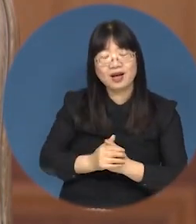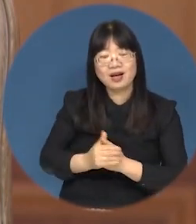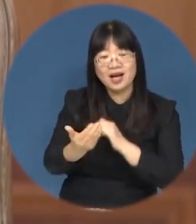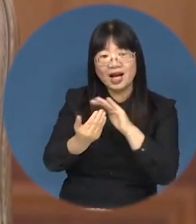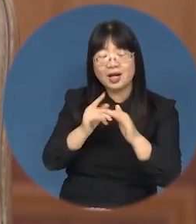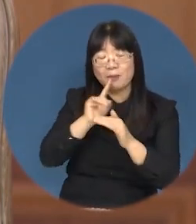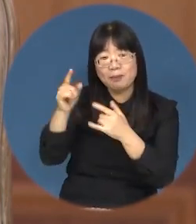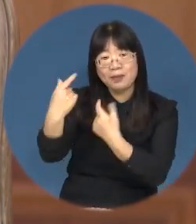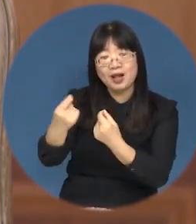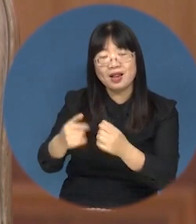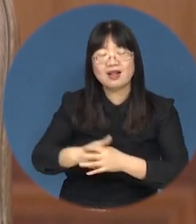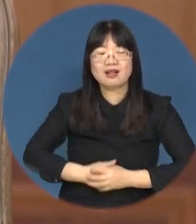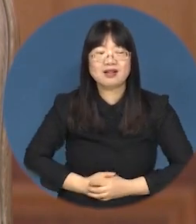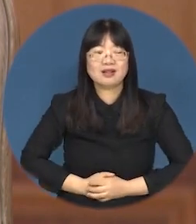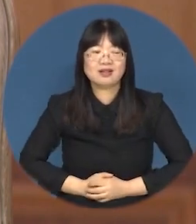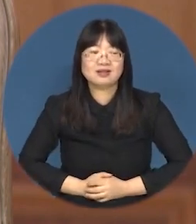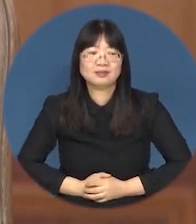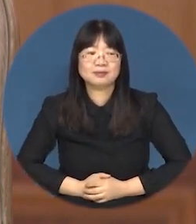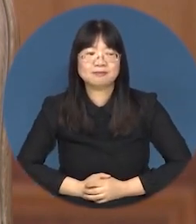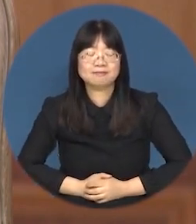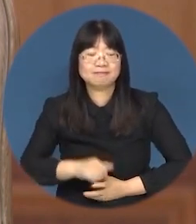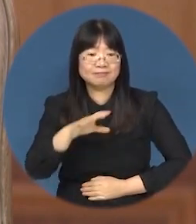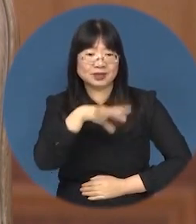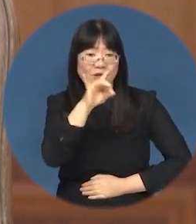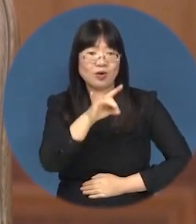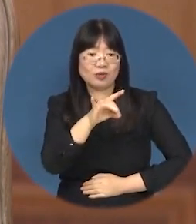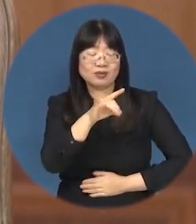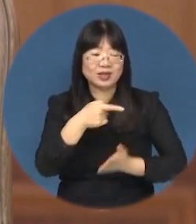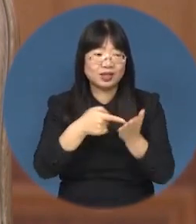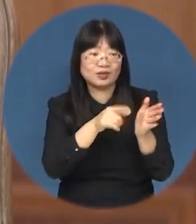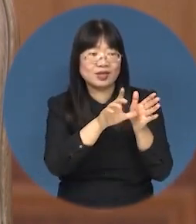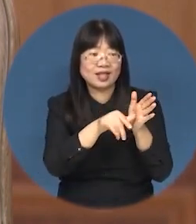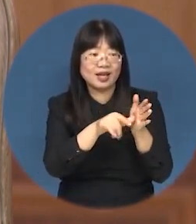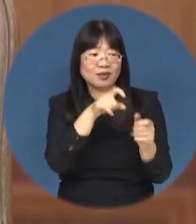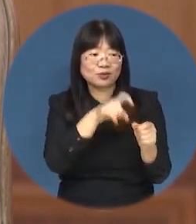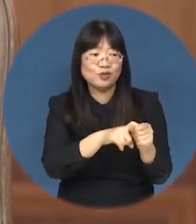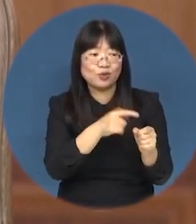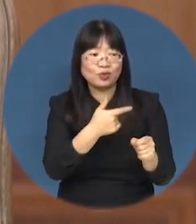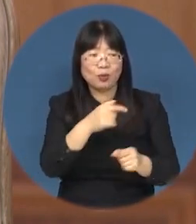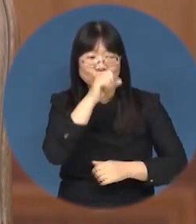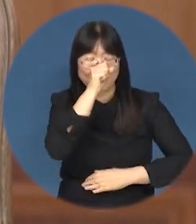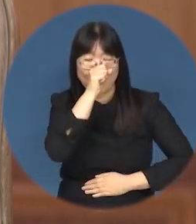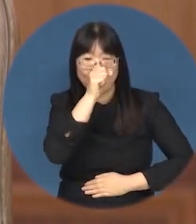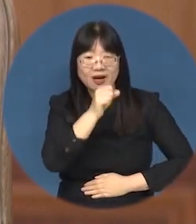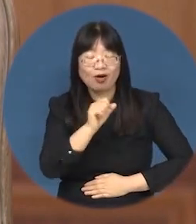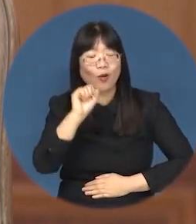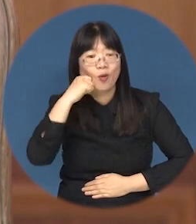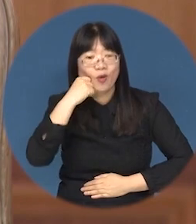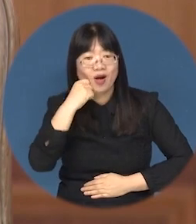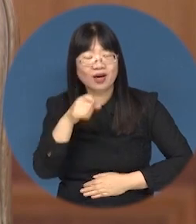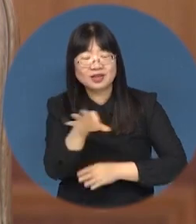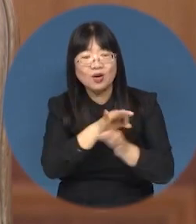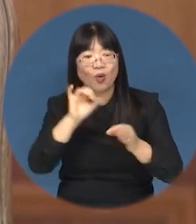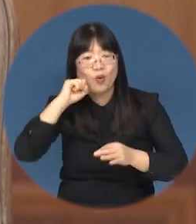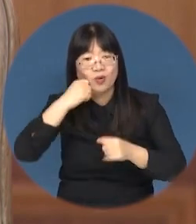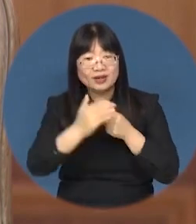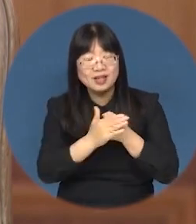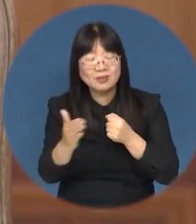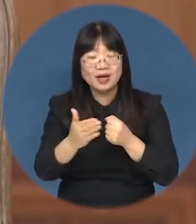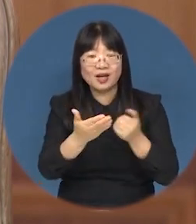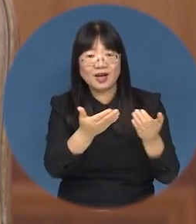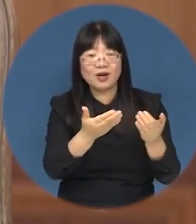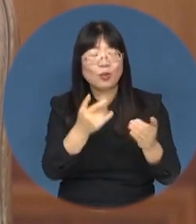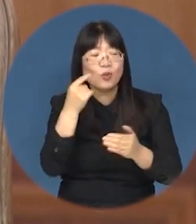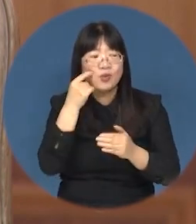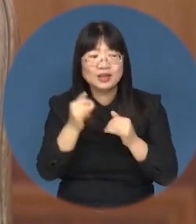아까 말씀드린 대로 그 처음 시도했을 때 취지는 굉장히 좋았습니다. 뭐 어려워서 경제적으로 어려워서 못 해주는